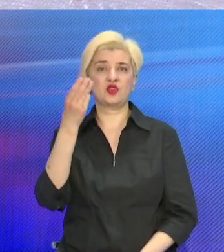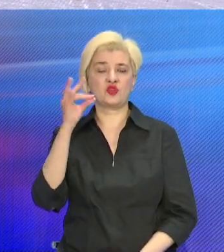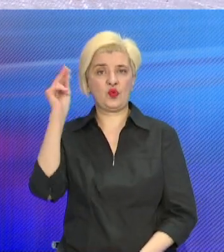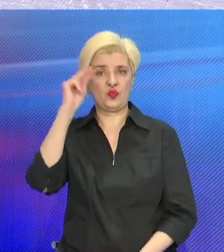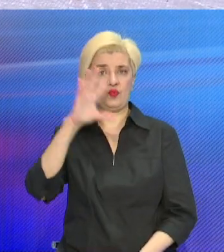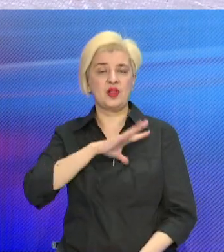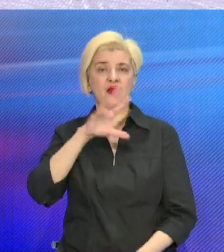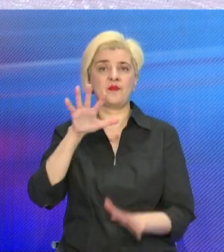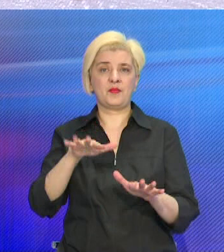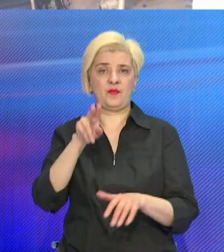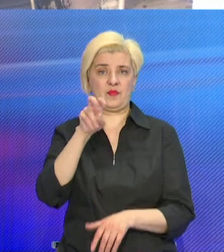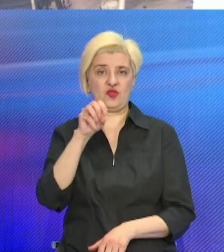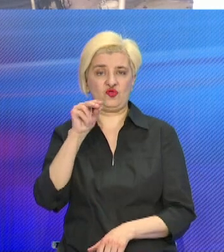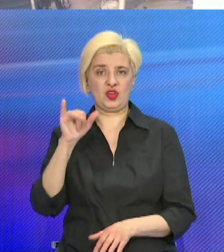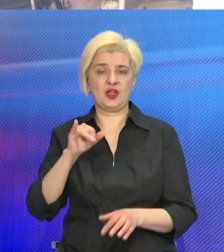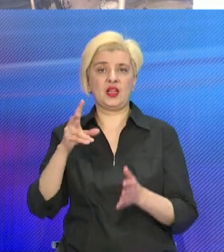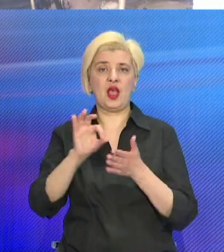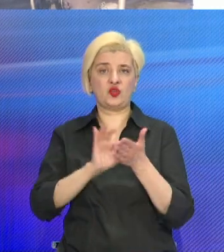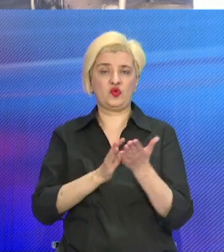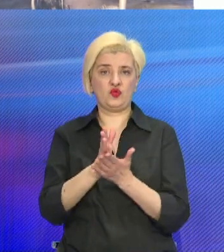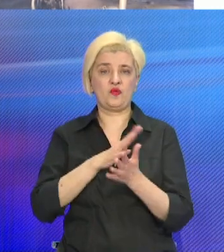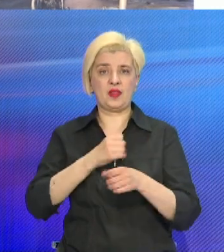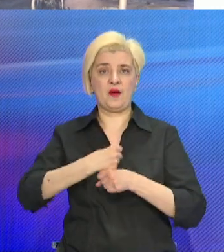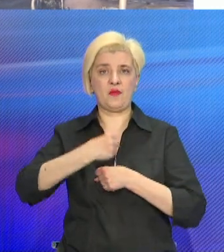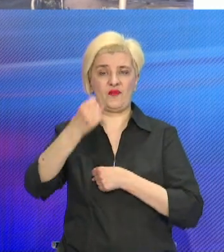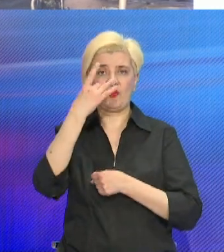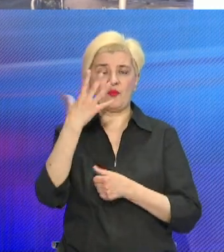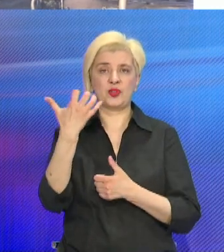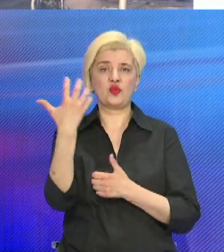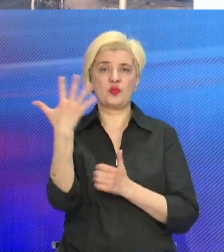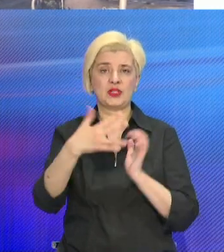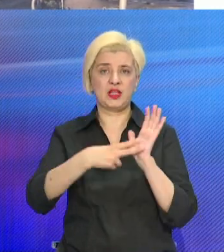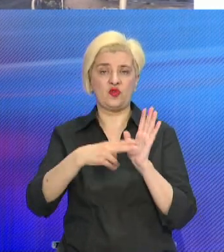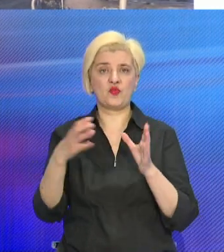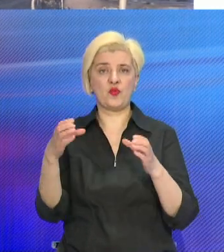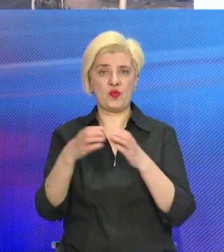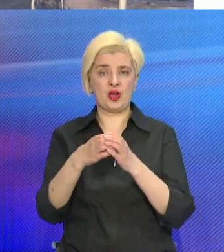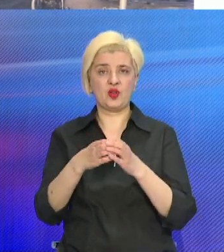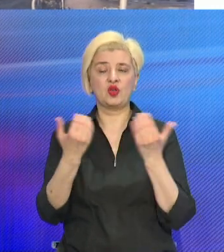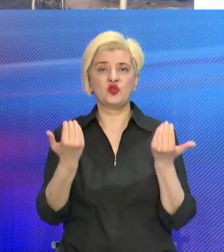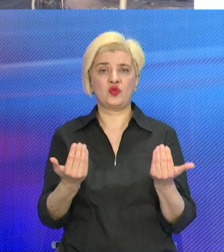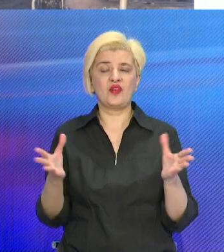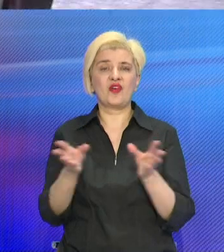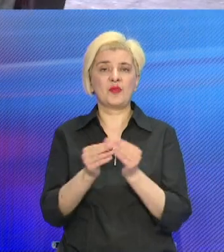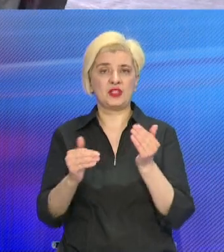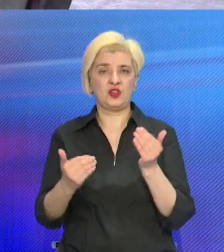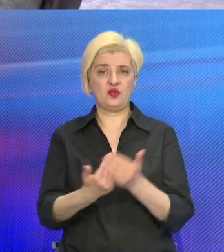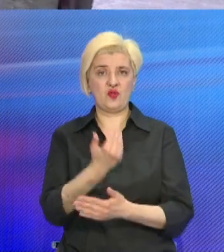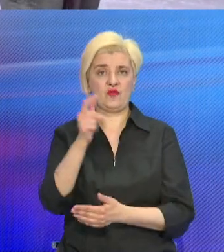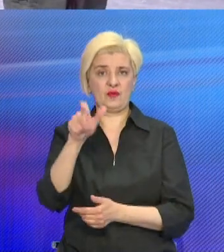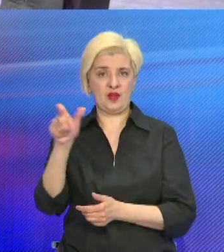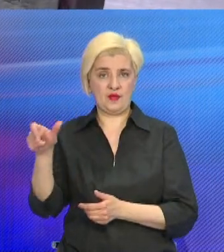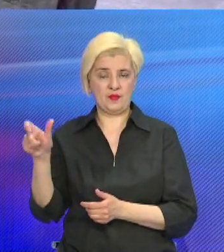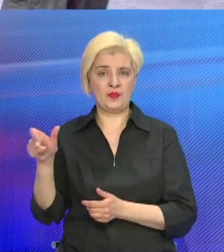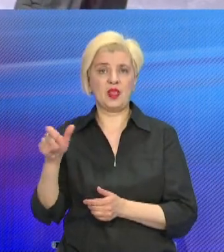Для прохождения терминовой службы был накирован в Гродно у 557-ю инженерную бригаду. Сегодня он разом с иншими новобранцами отримал зброю